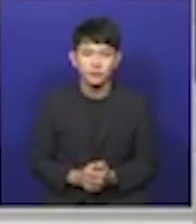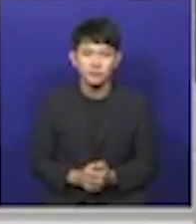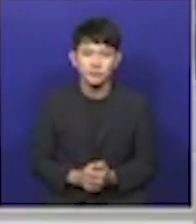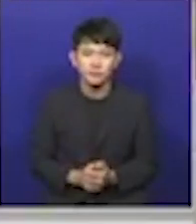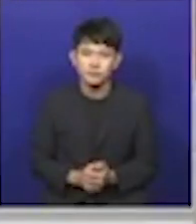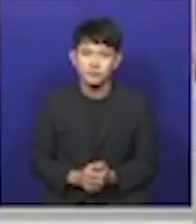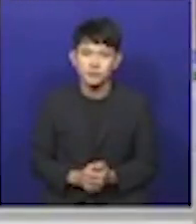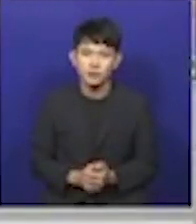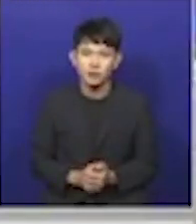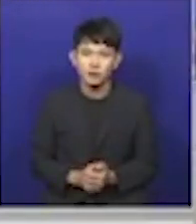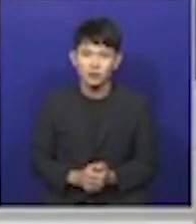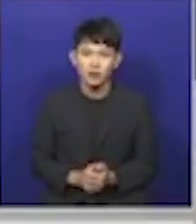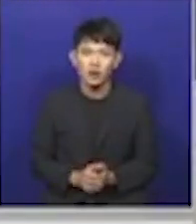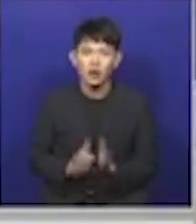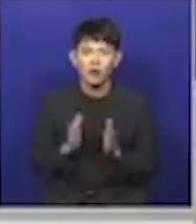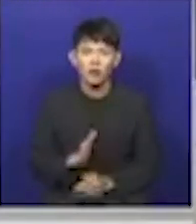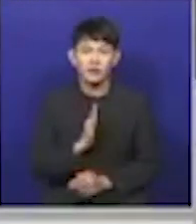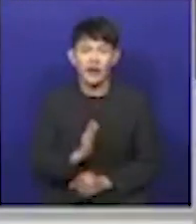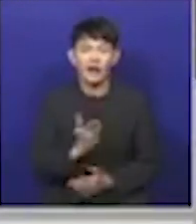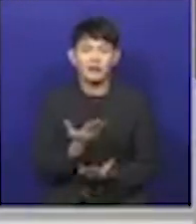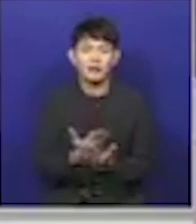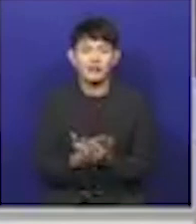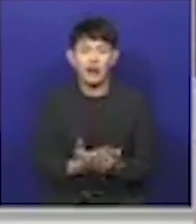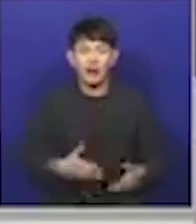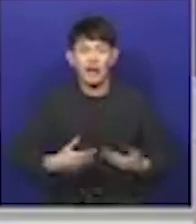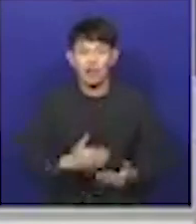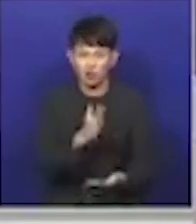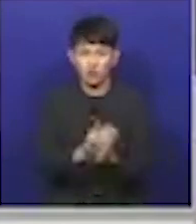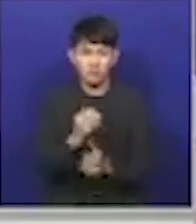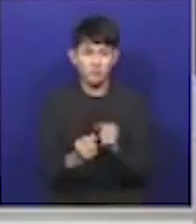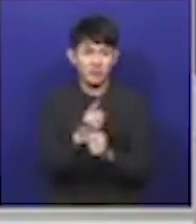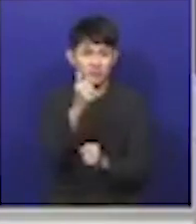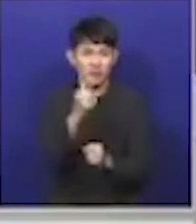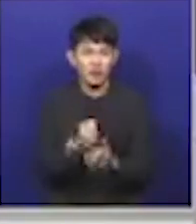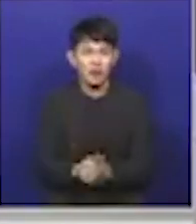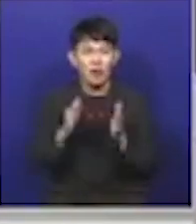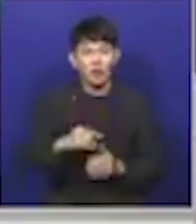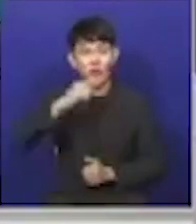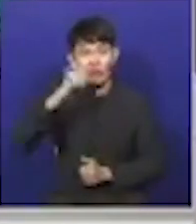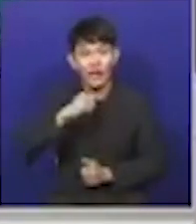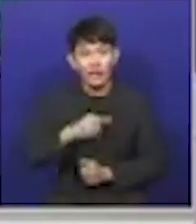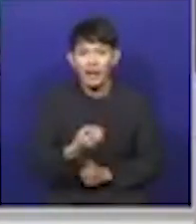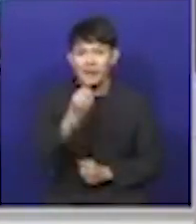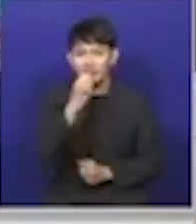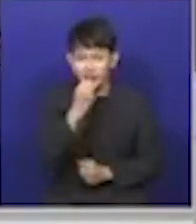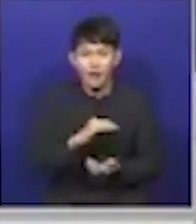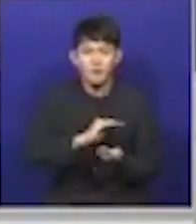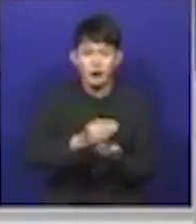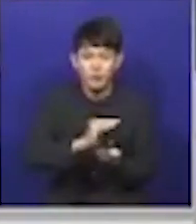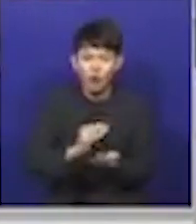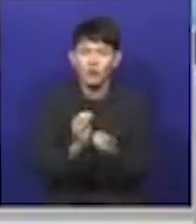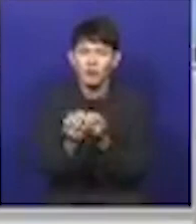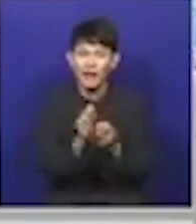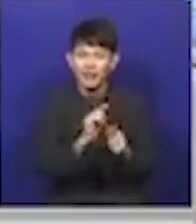คนกลางสละสักปีไม่ได้เหรอฮะคนไทยไม่ได้กินมะม่วงดีๆทุเรียนดีๆผลไม้ดีๆมา